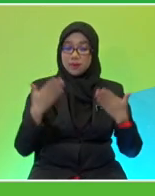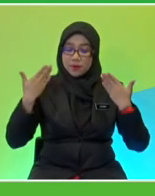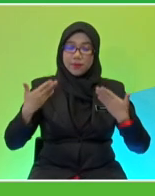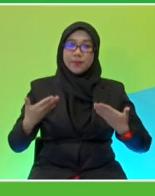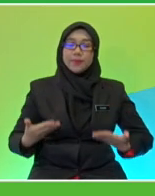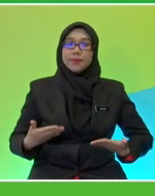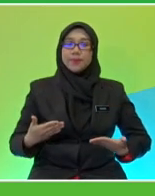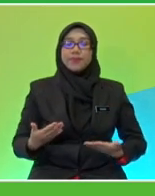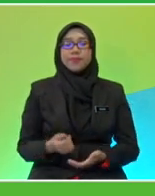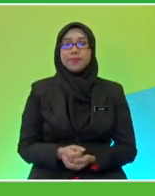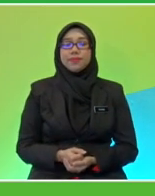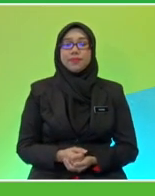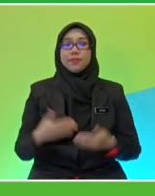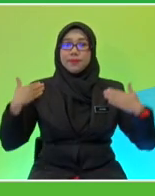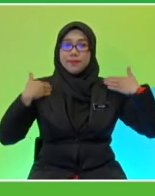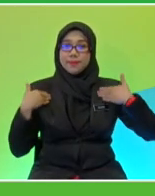hewan